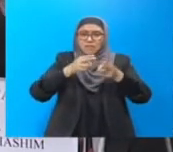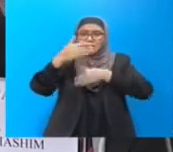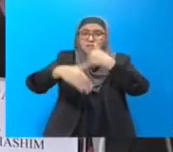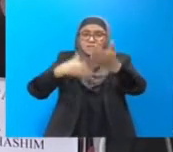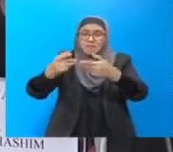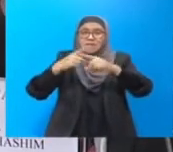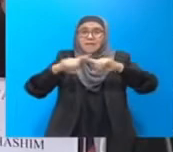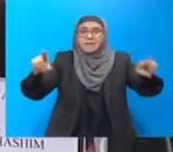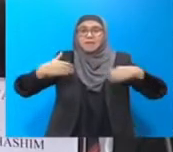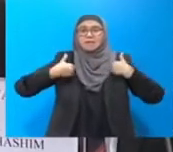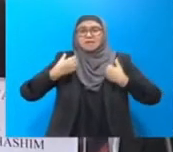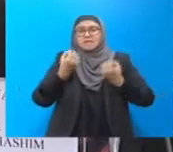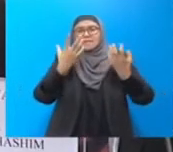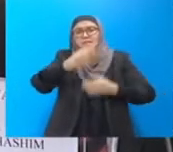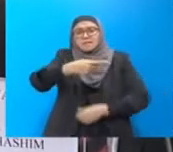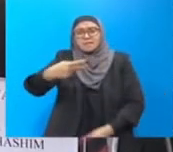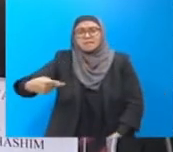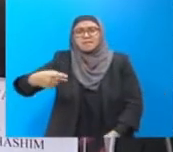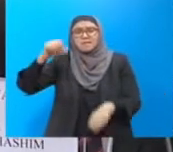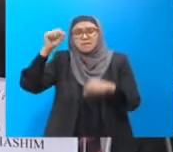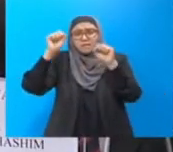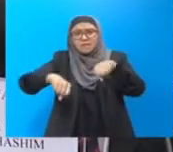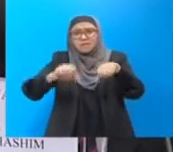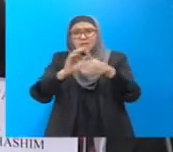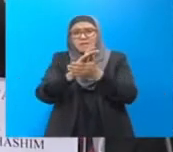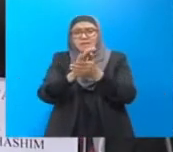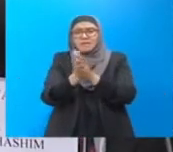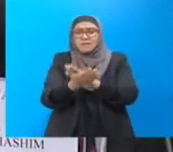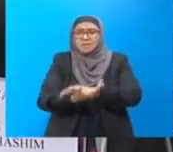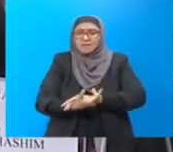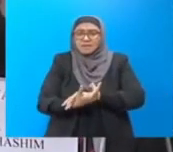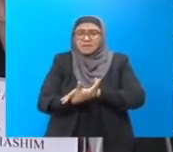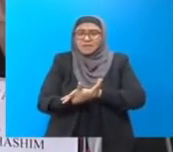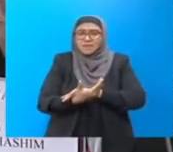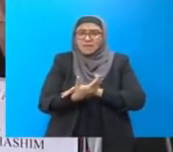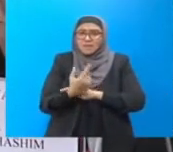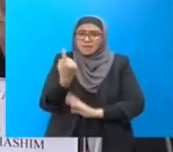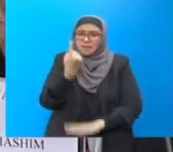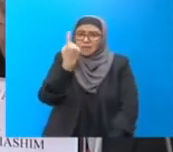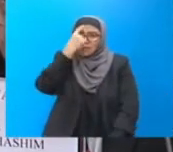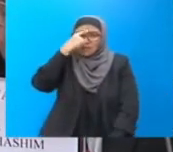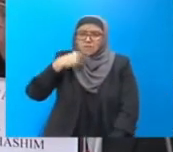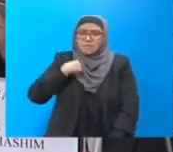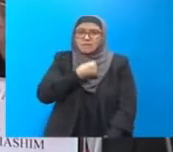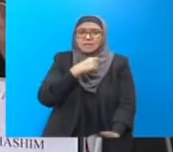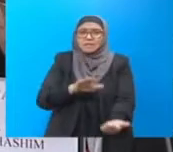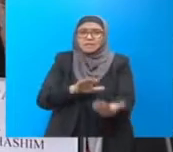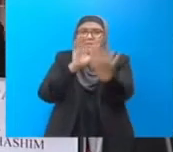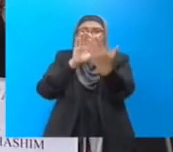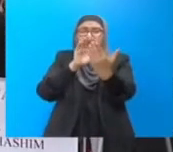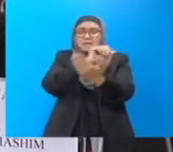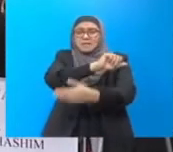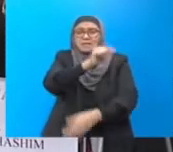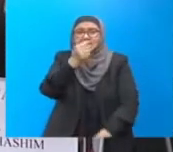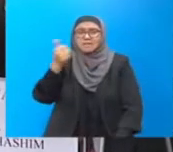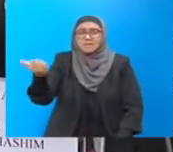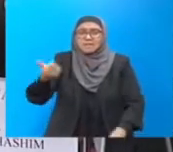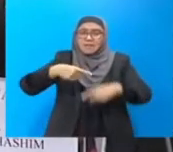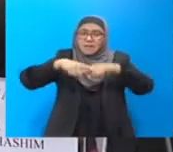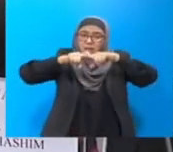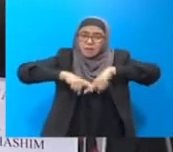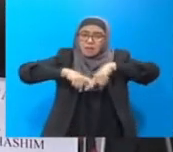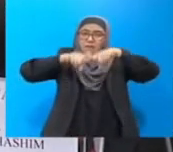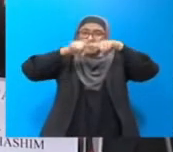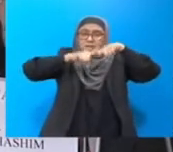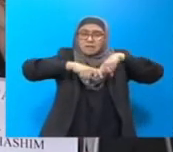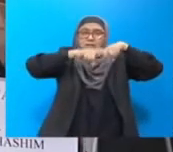wap kalau yang boleh menjadikan satu Kalau yang untuk kita menghadapi selain daripada kebergantungan